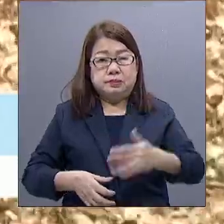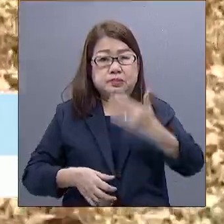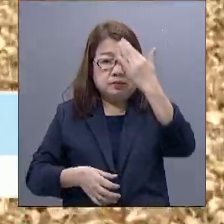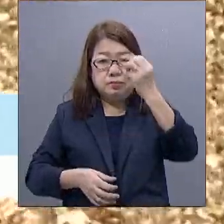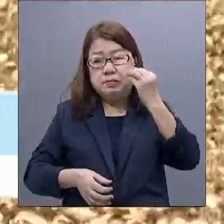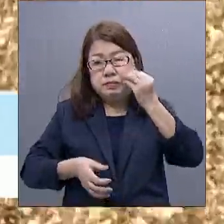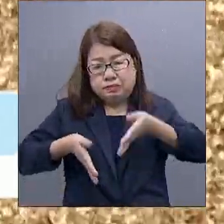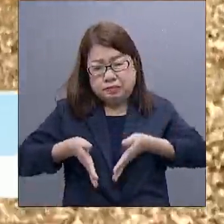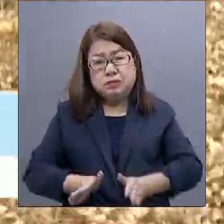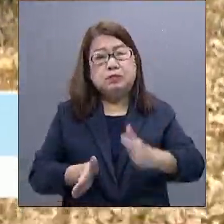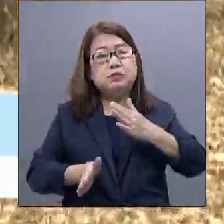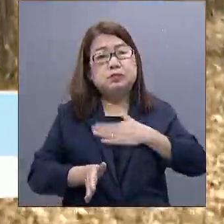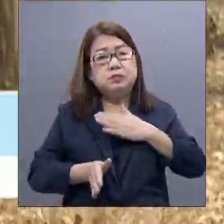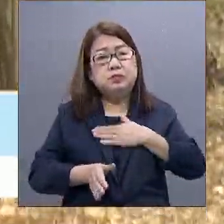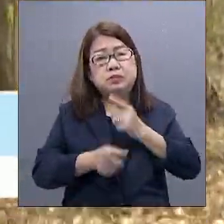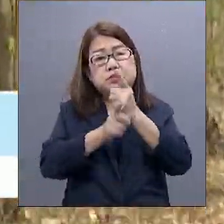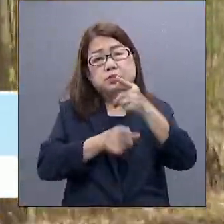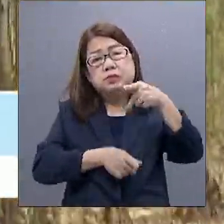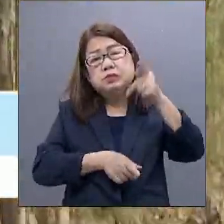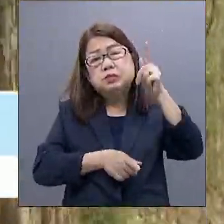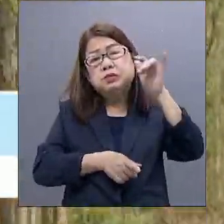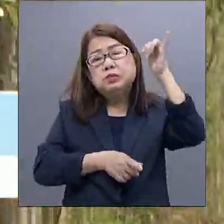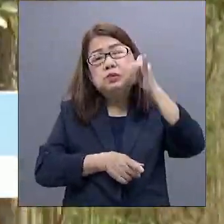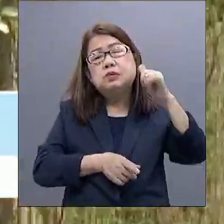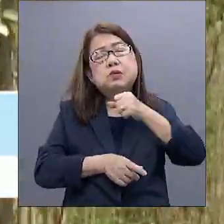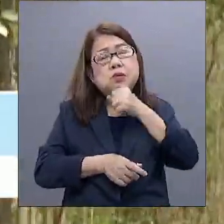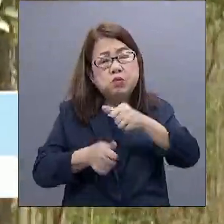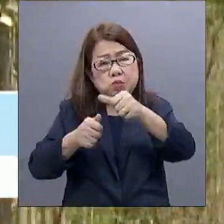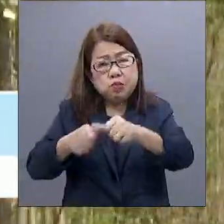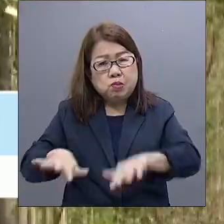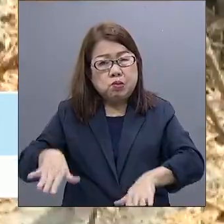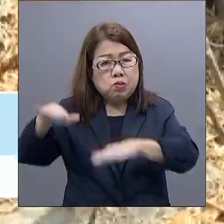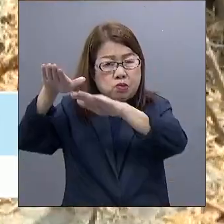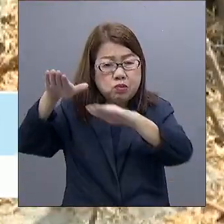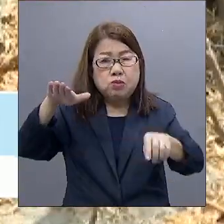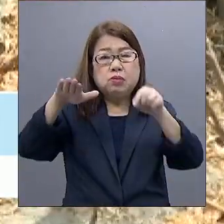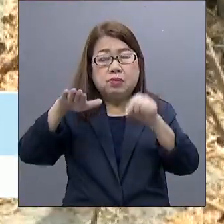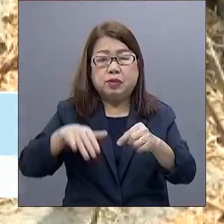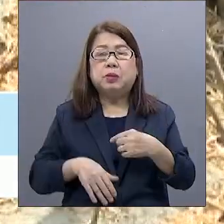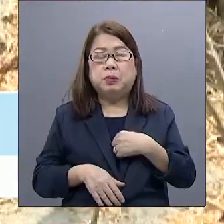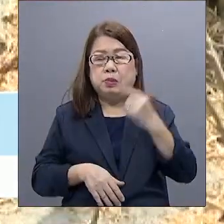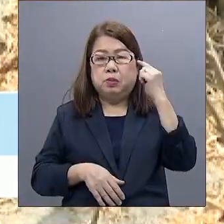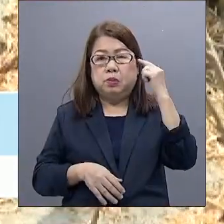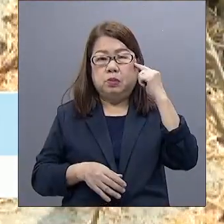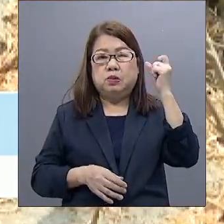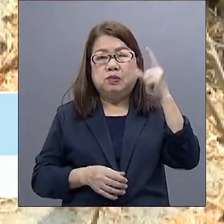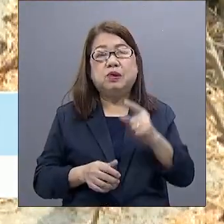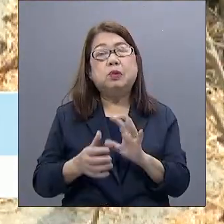บเปต่ไปรุนปุ รุ่นนะครับค่ะ นี่คค ก Sauber wonderedขชาบ้านกัค